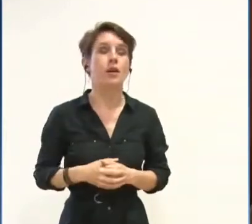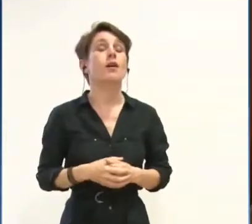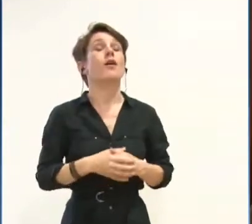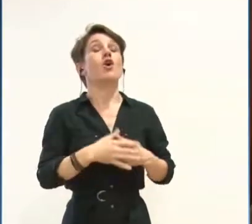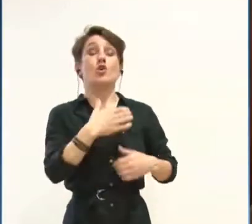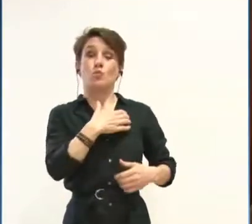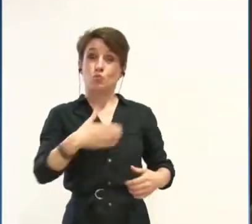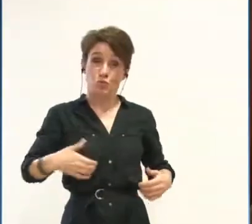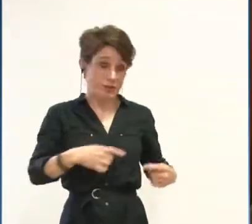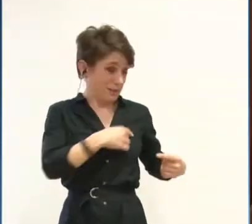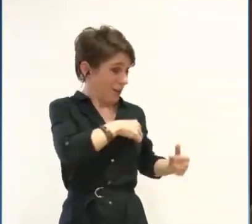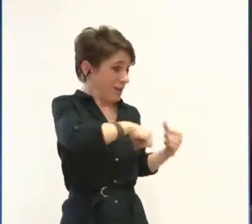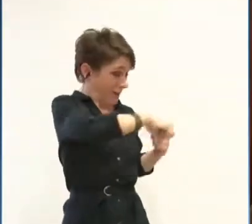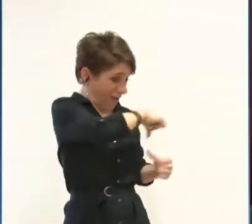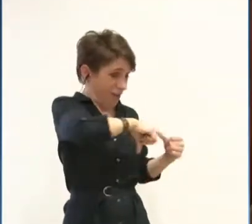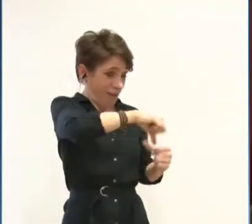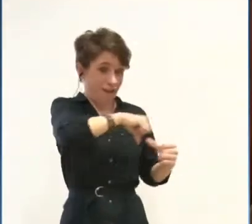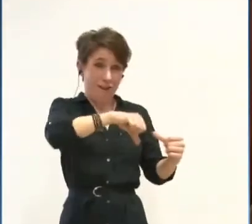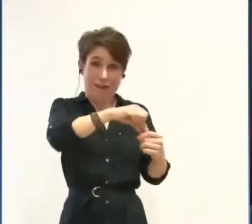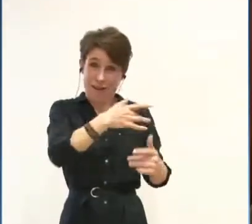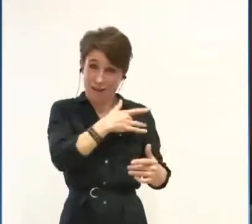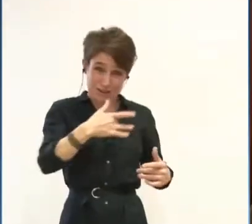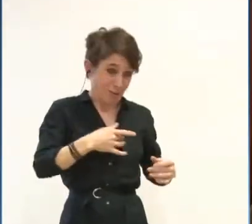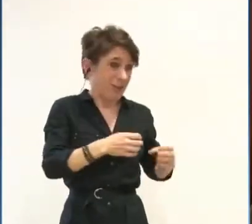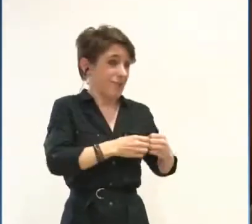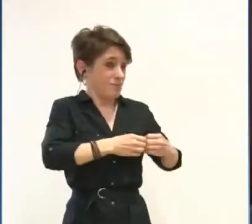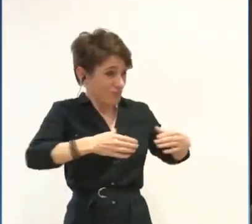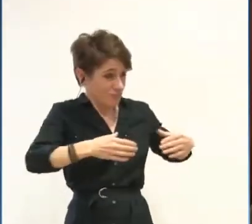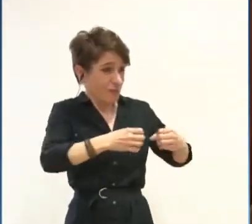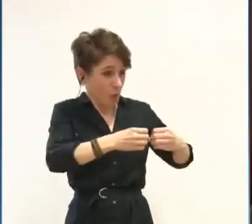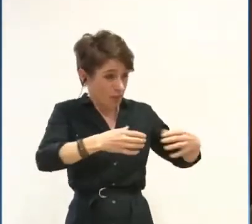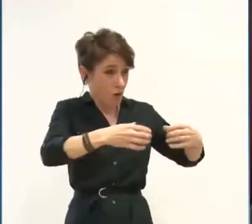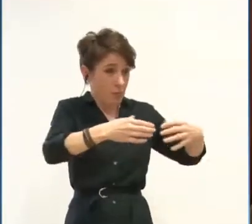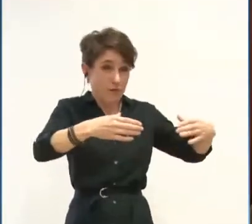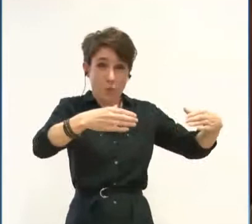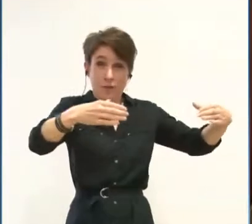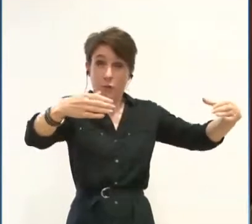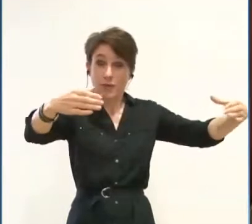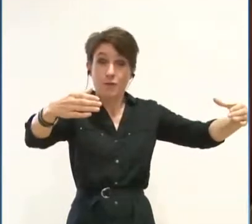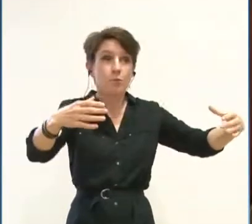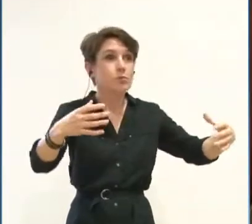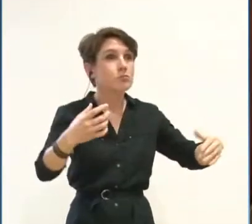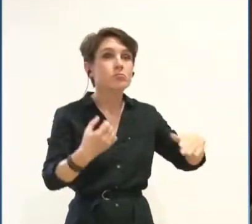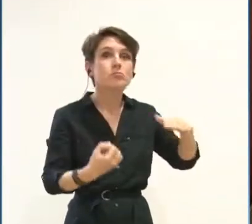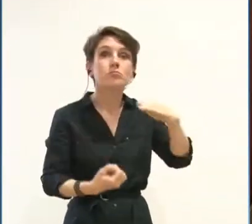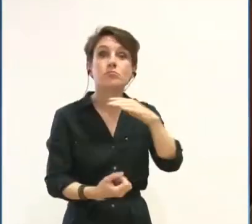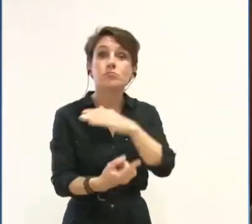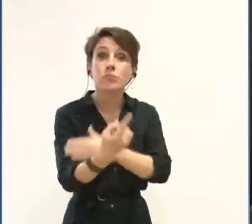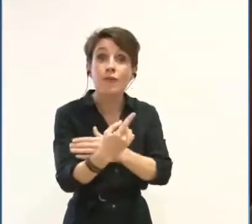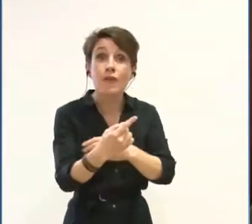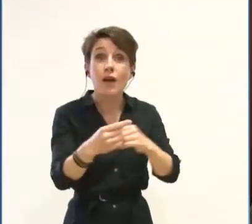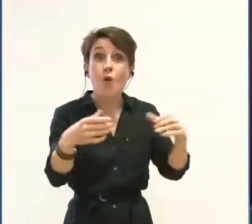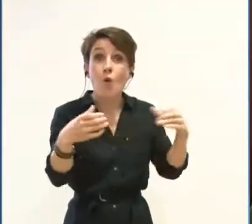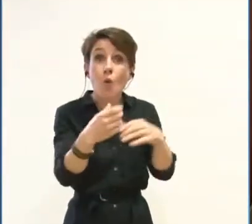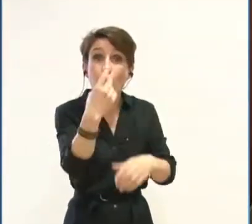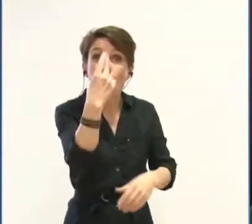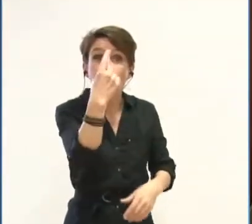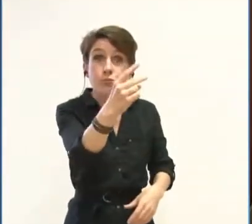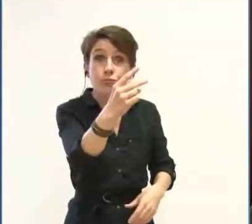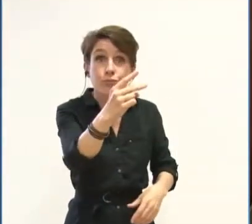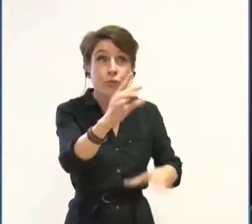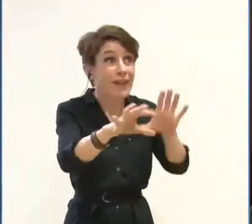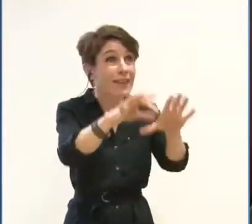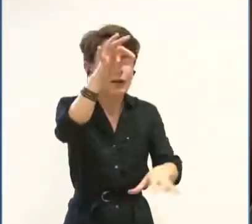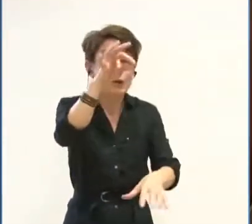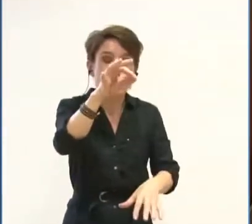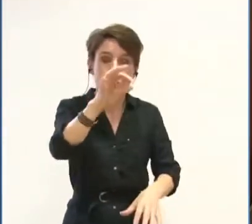la vôtre, ont développé l'action municipale en santé. L'histoire retiendra que c'est votre majorité qui aura marqué une rupture